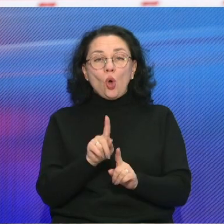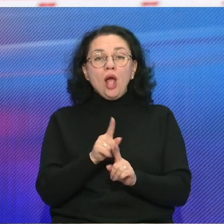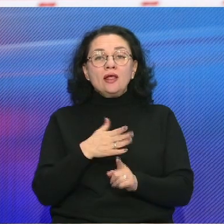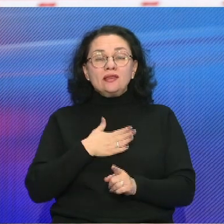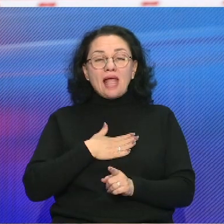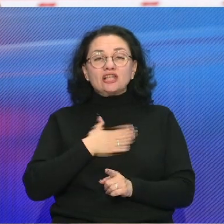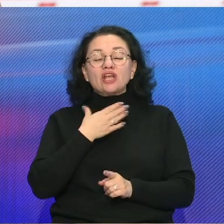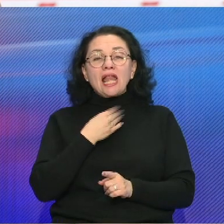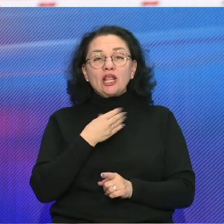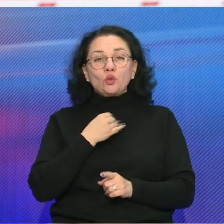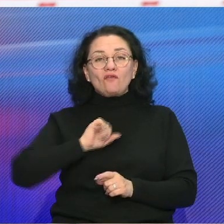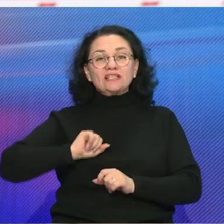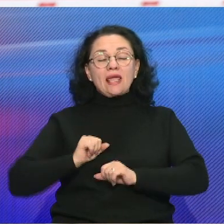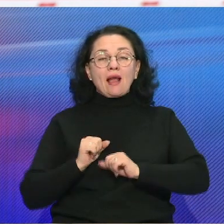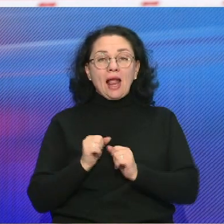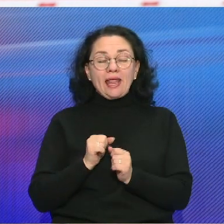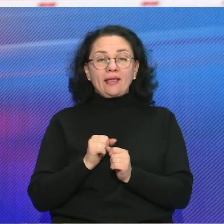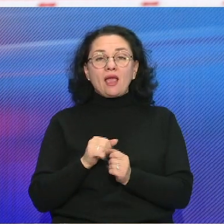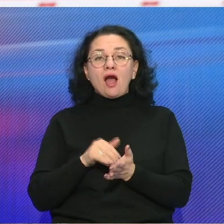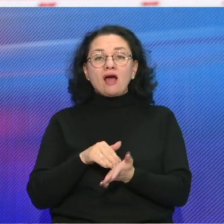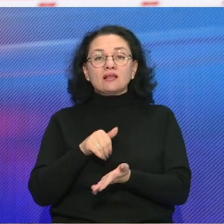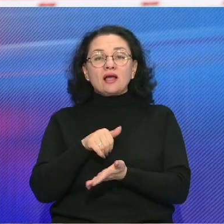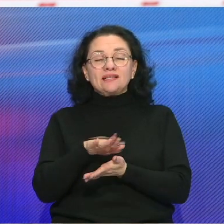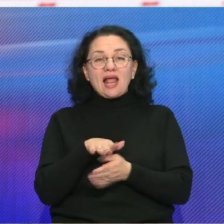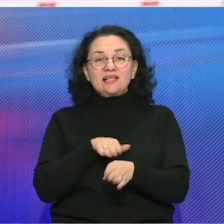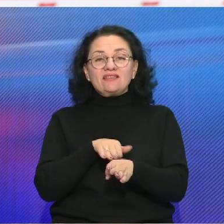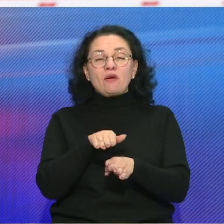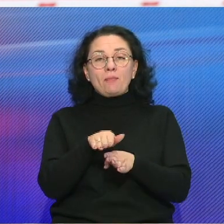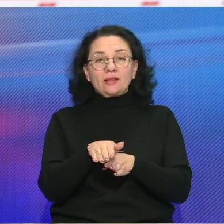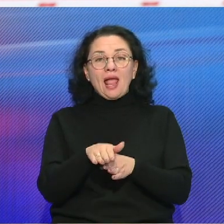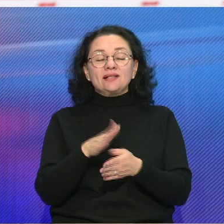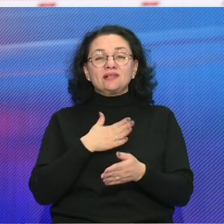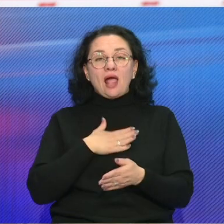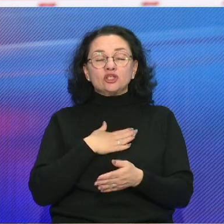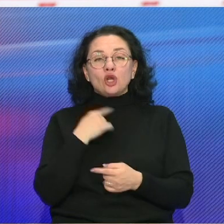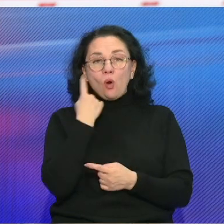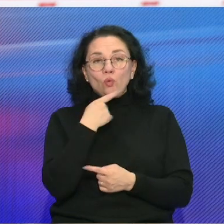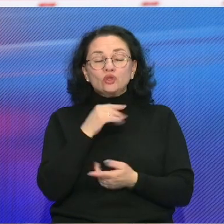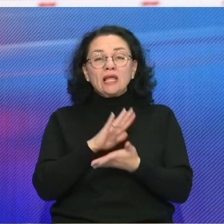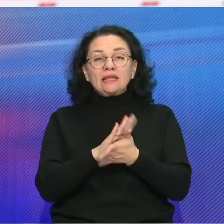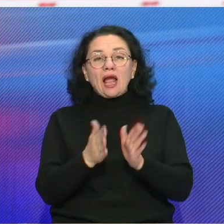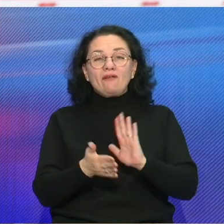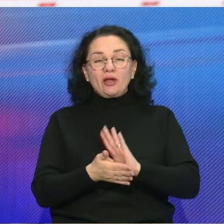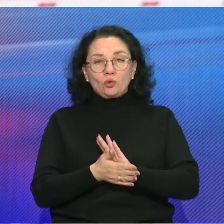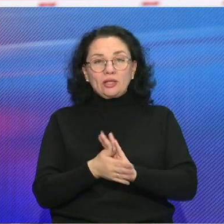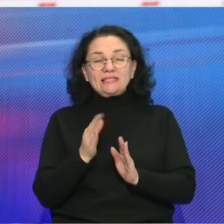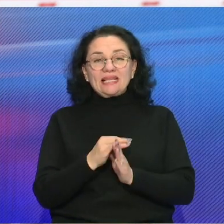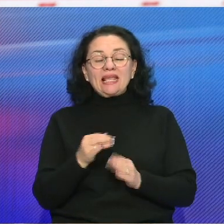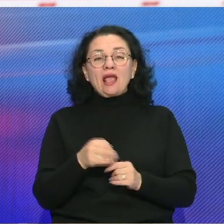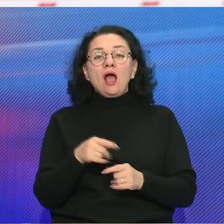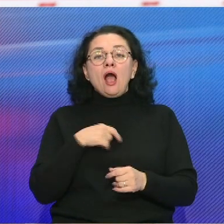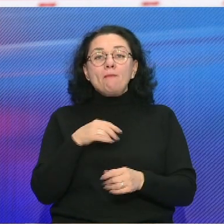коллеги отказались официально выполнять достигнутые договоренности по пропуску транспорта и физических лиц